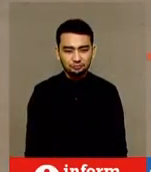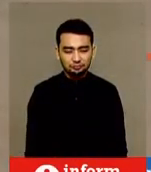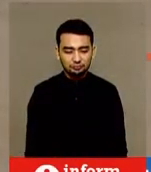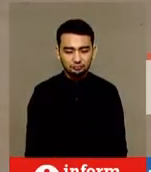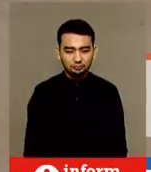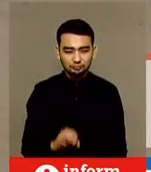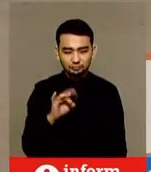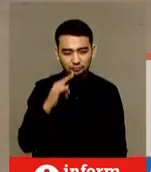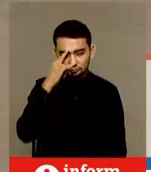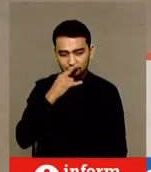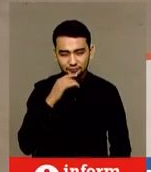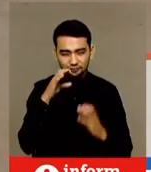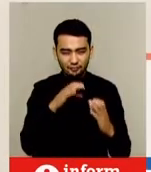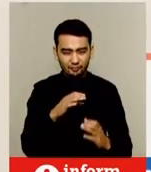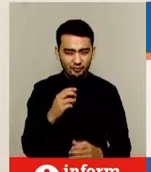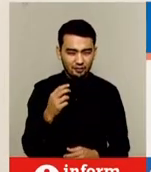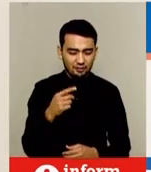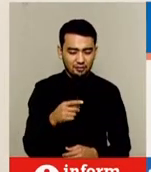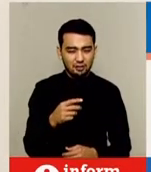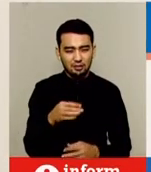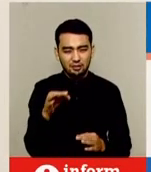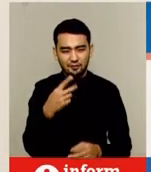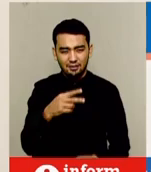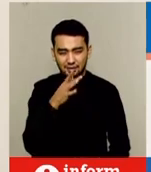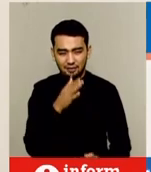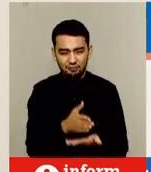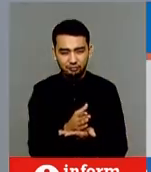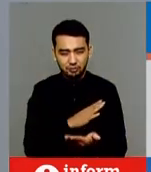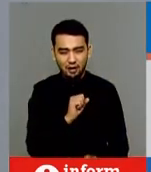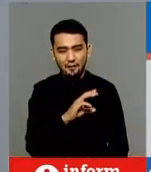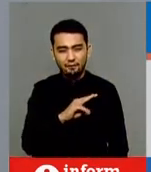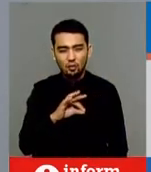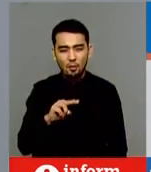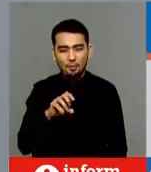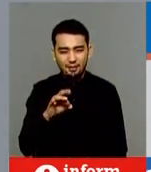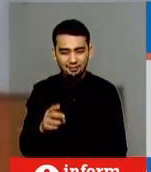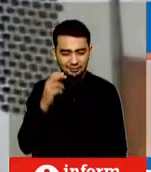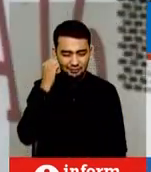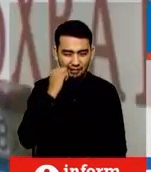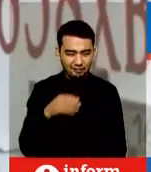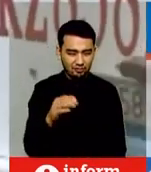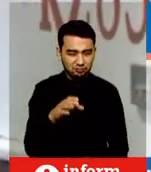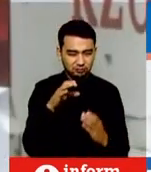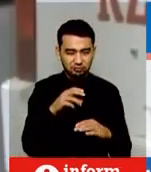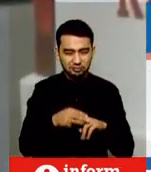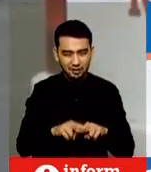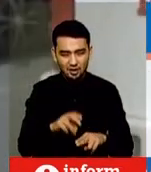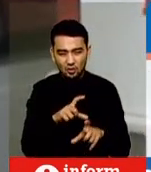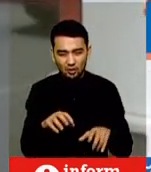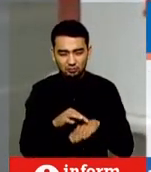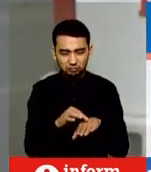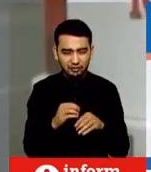Треть казахстанских автобусов давно отпраздновали свое 20-летие. Автопарк в стране стремительно стареет. Многие перевозят пассажиров